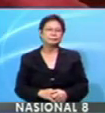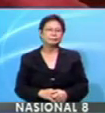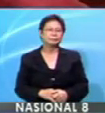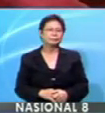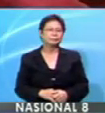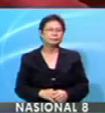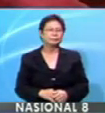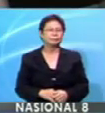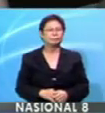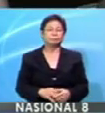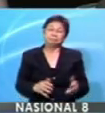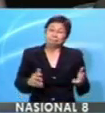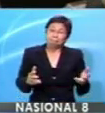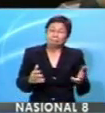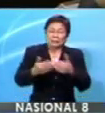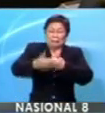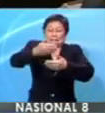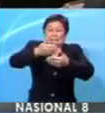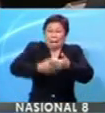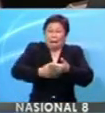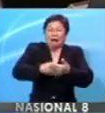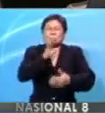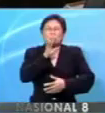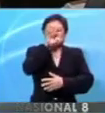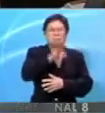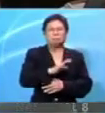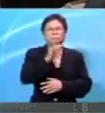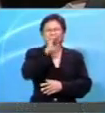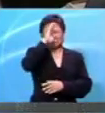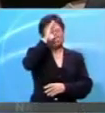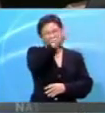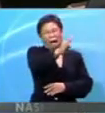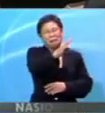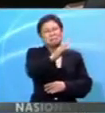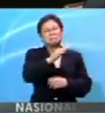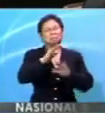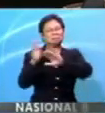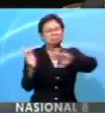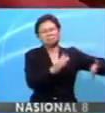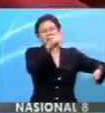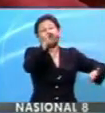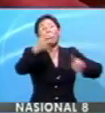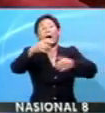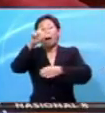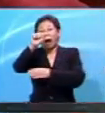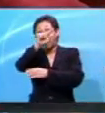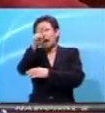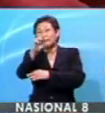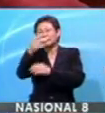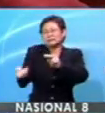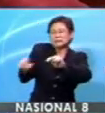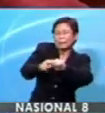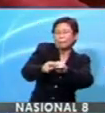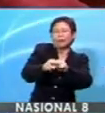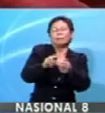itu ironinya di sebalik lantang menolak pelaksanaan GST azmin mahu menuntut pertambahan peruntukan bagi